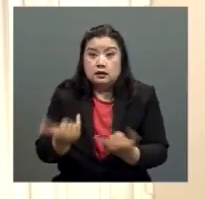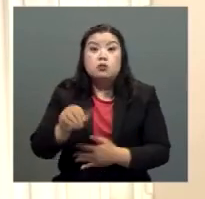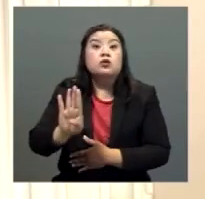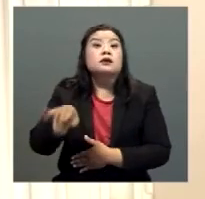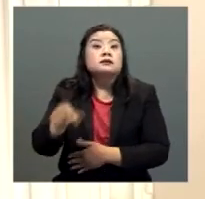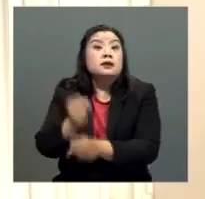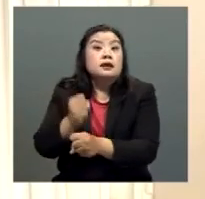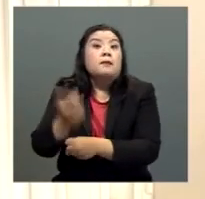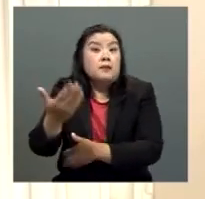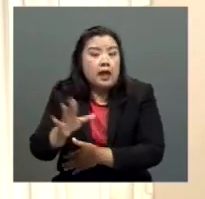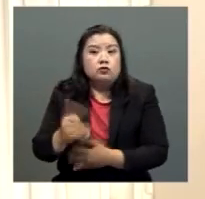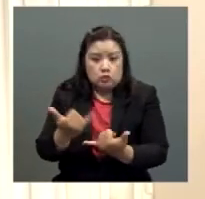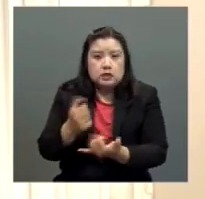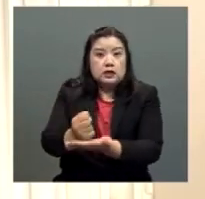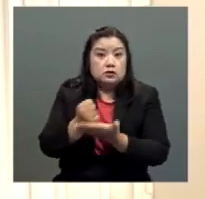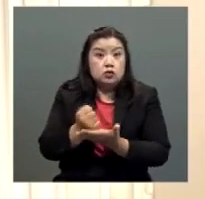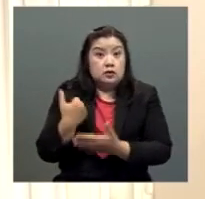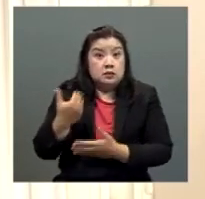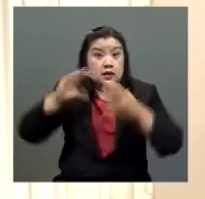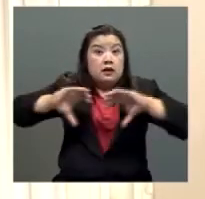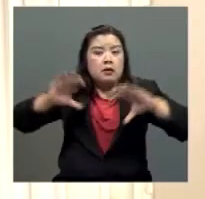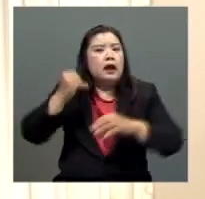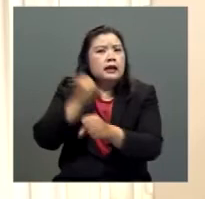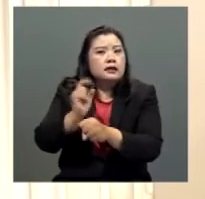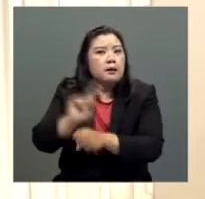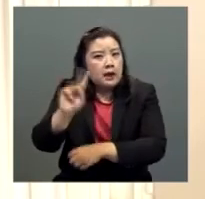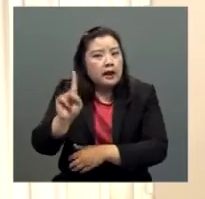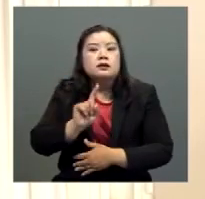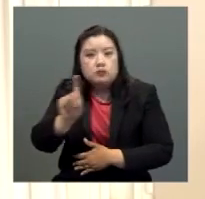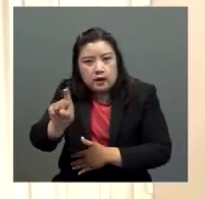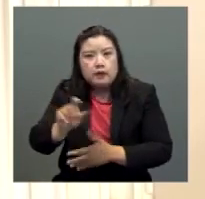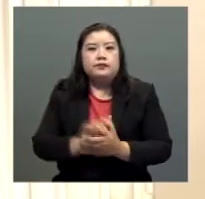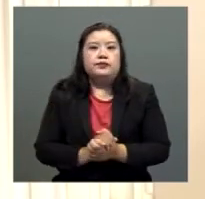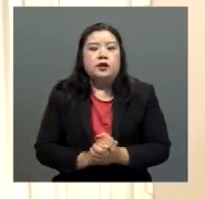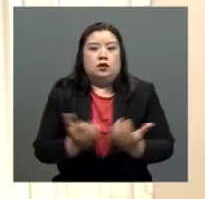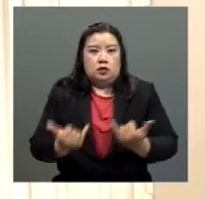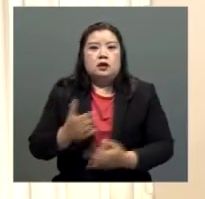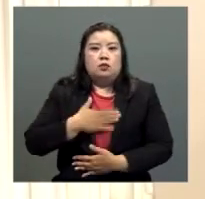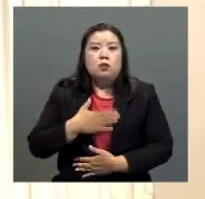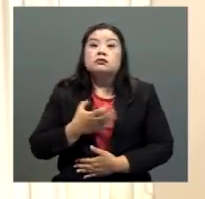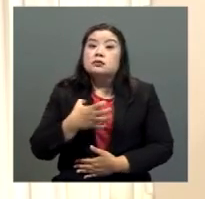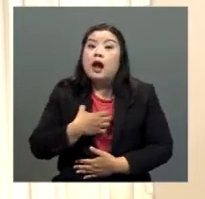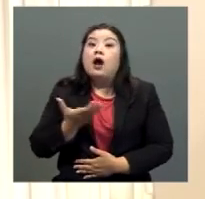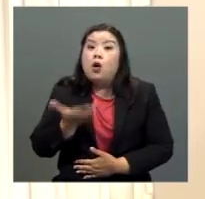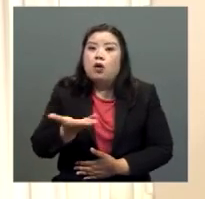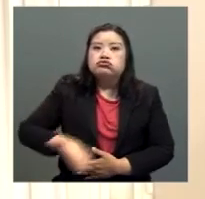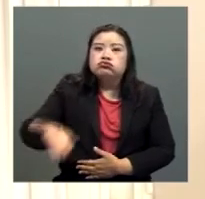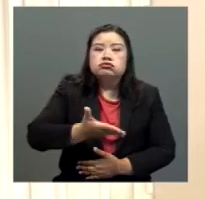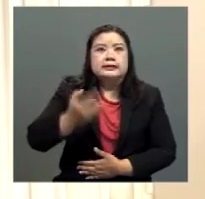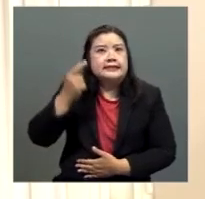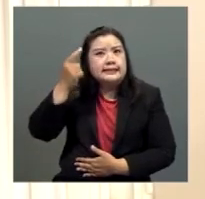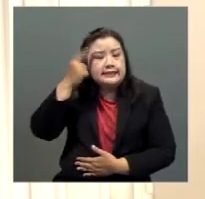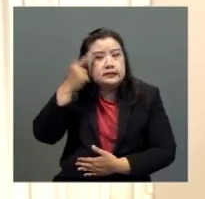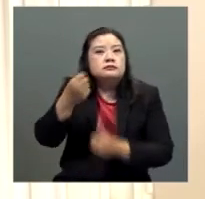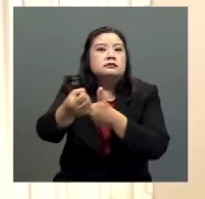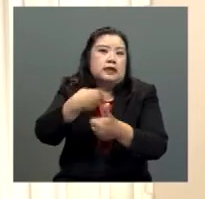สิ่งที่ท่านจะช่วยเราทำกันต่อไปนะครับและที่สำคัญผมต้องการได้ยินความคิดเห็นของพวกท่านว่ามีจุดใดบ้างที่รัฐบ